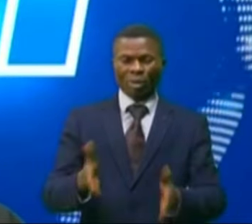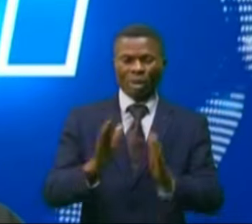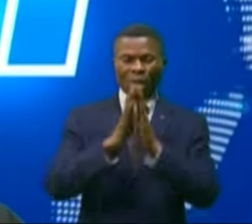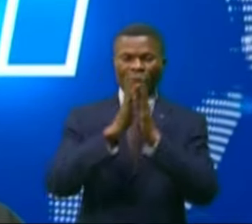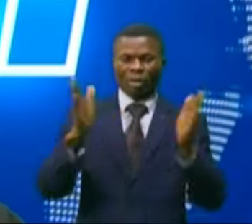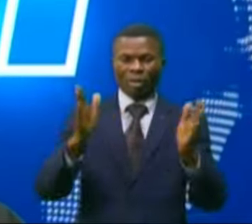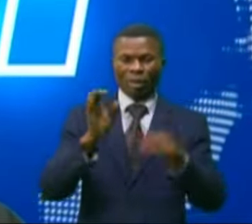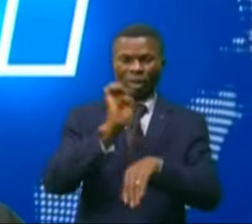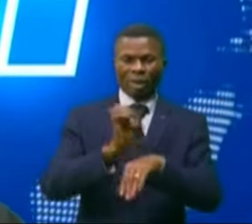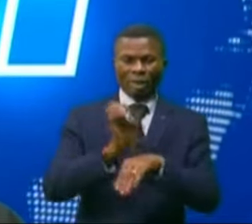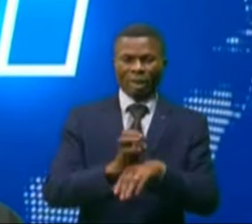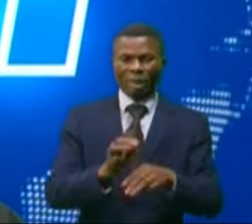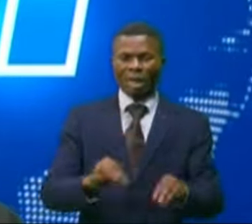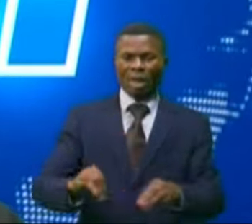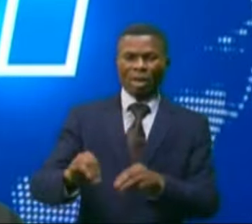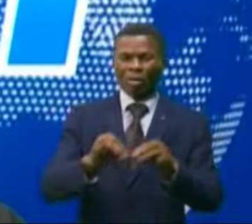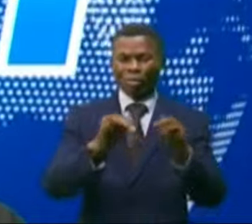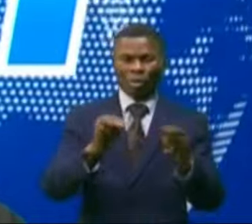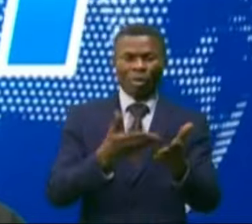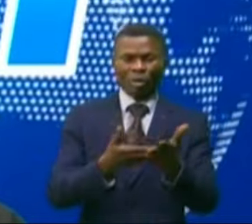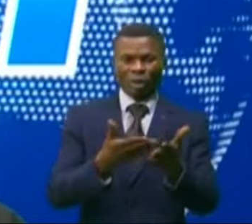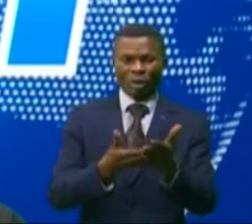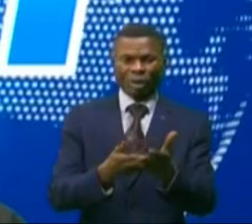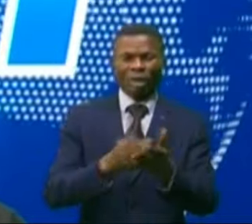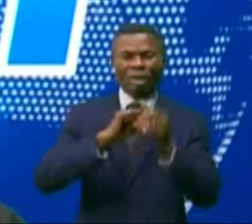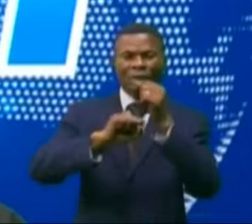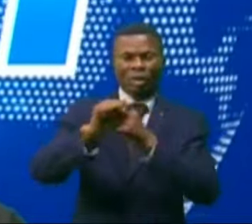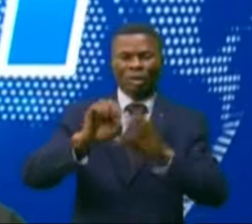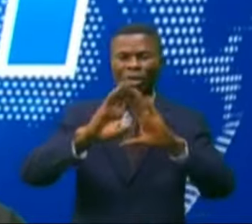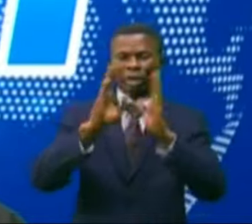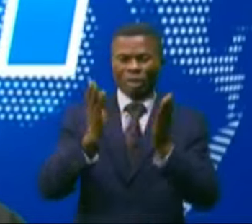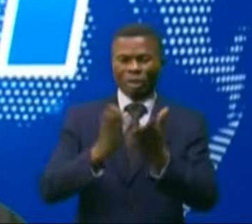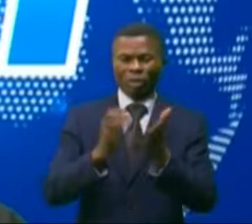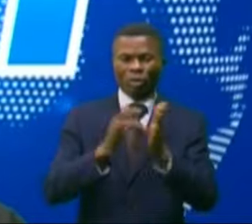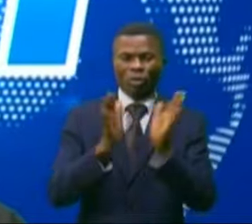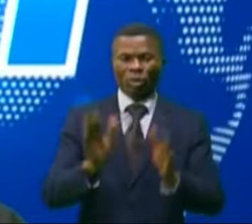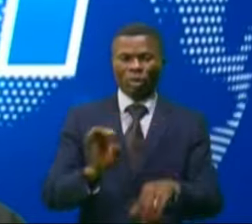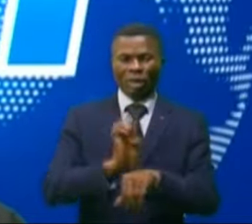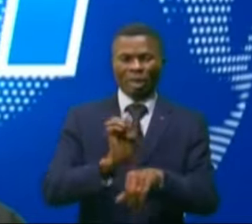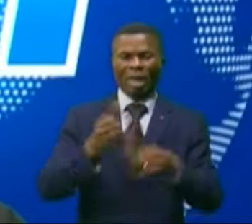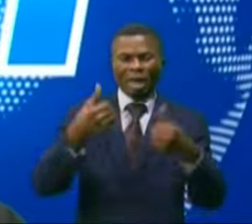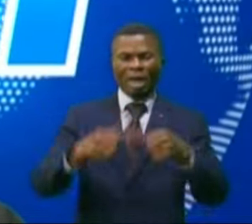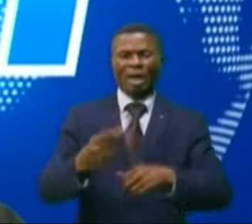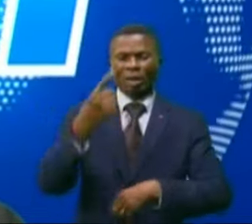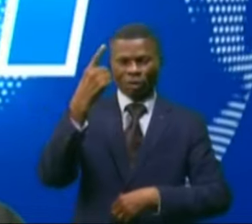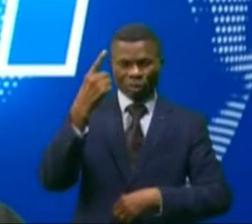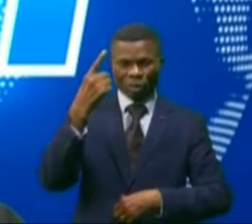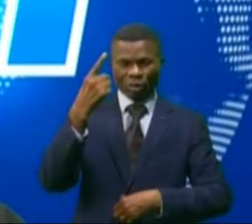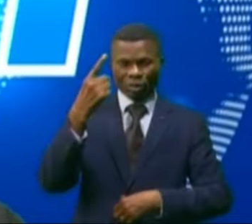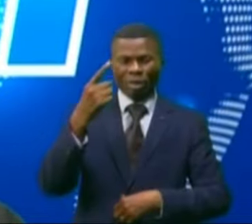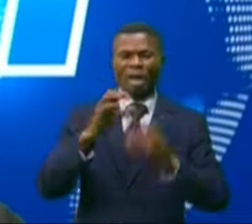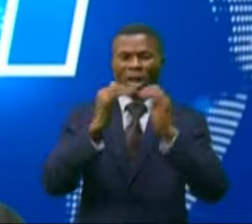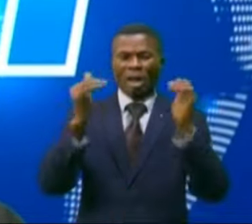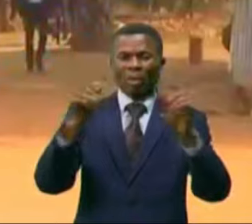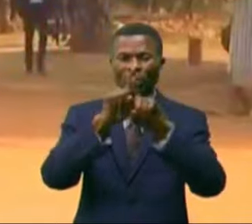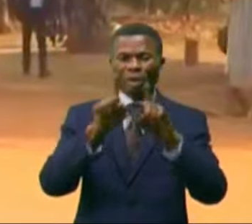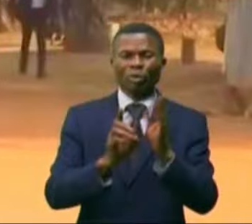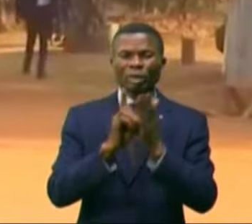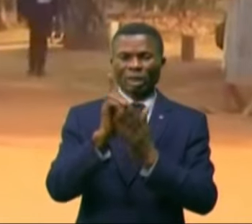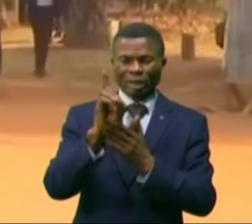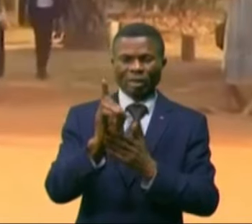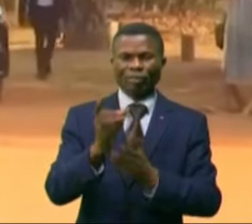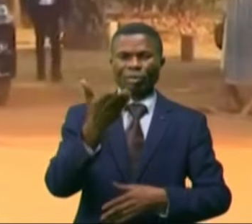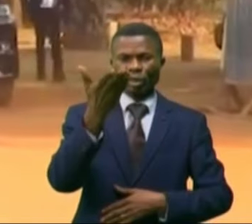dominical de l'église méthodiste, occasion pour lui de sensibiliser les fidèles de cette église à l'unité, la paix et le développement.